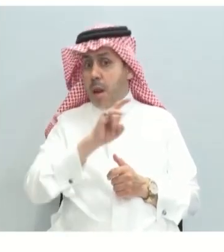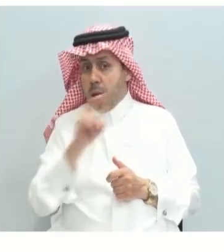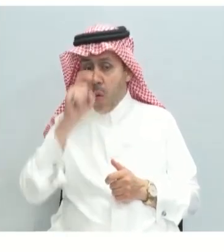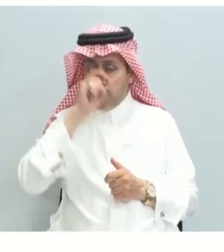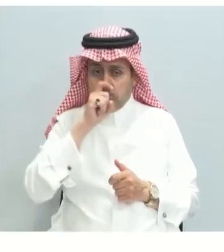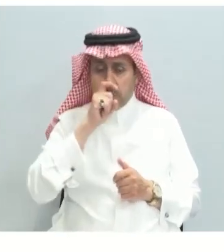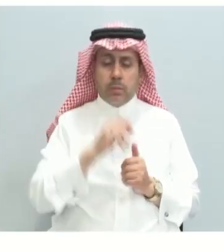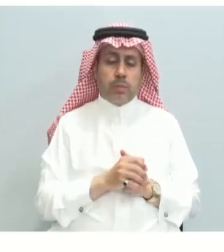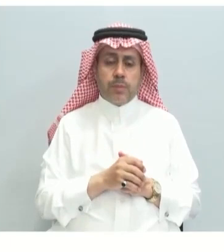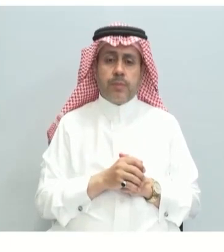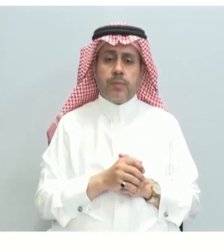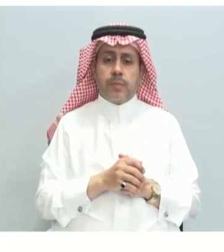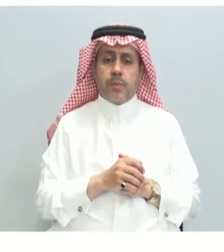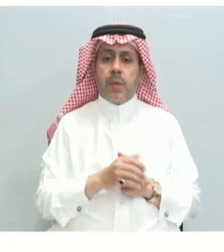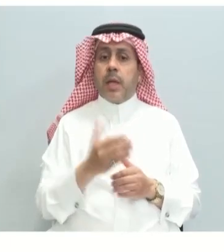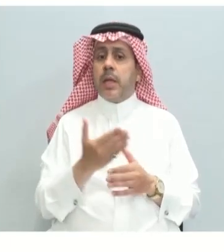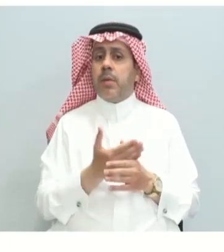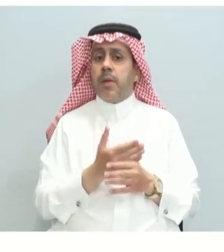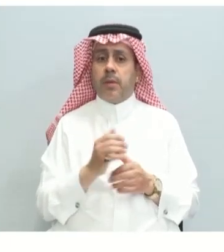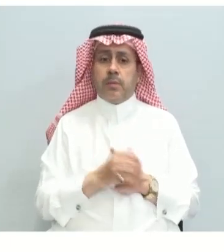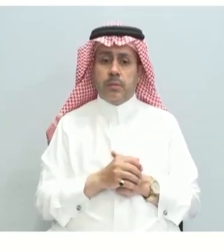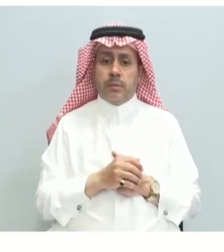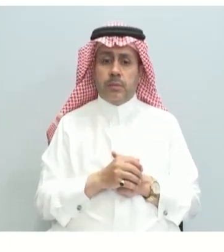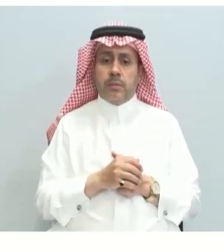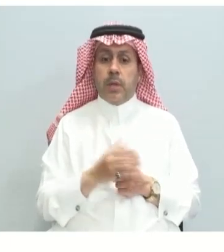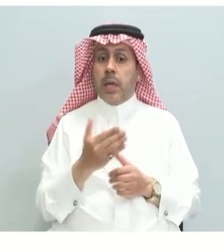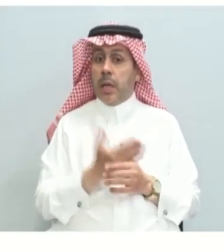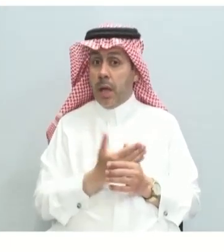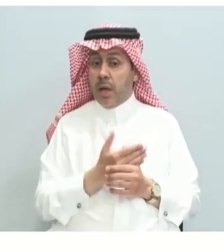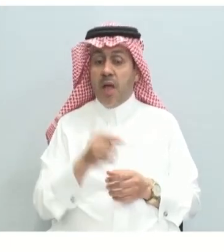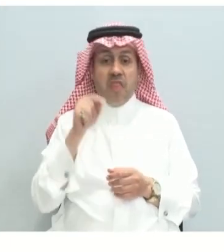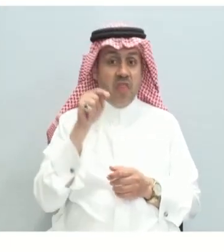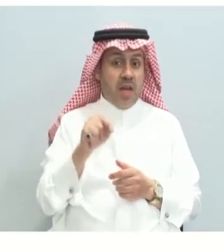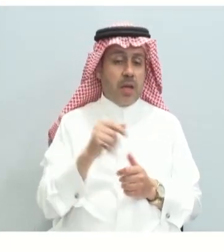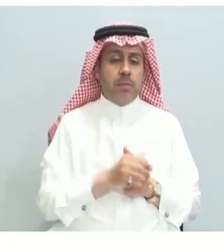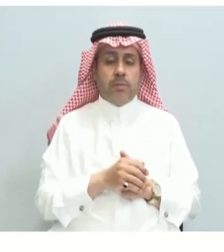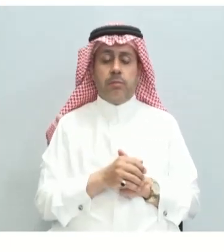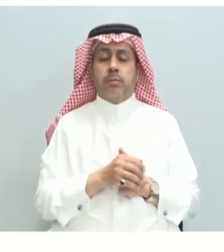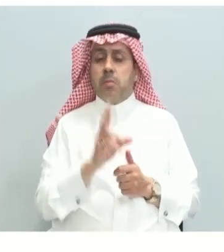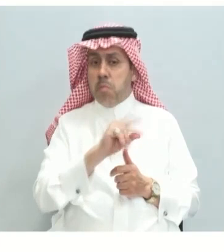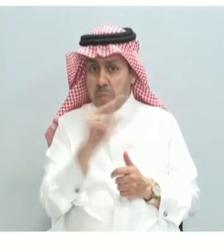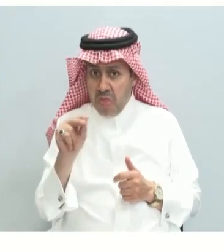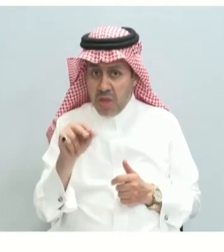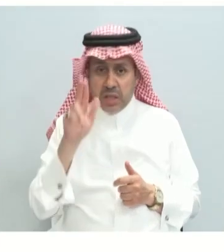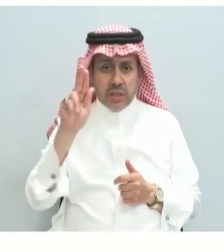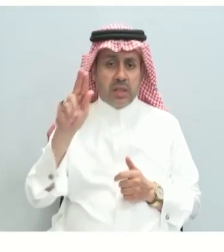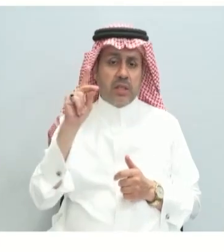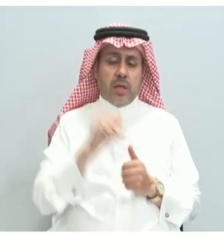الفعل فعل شيء ولا تركه. لماذا؟ لأن ذلك من جنس التطير